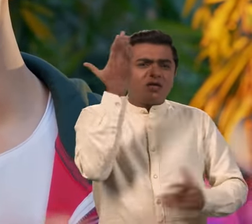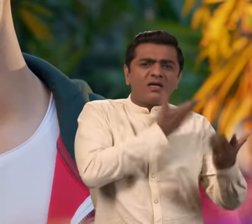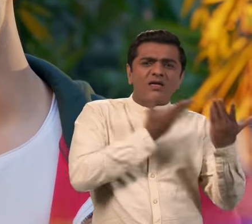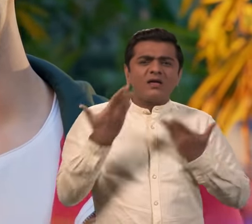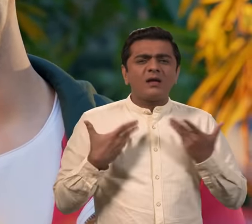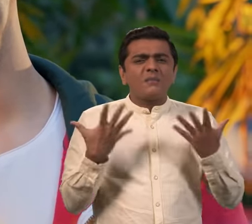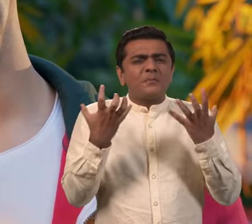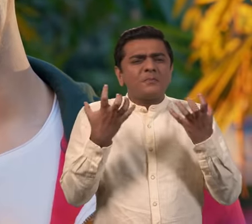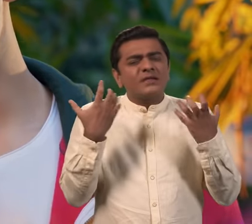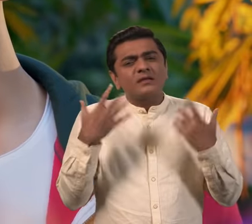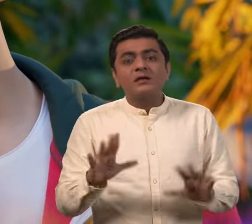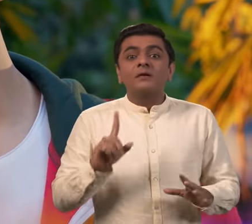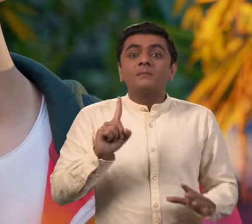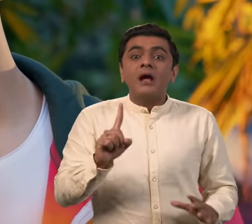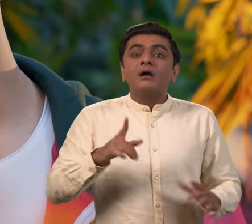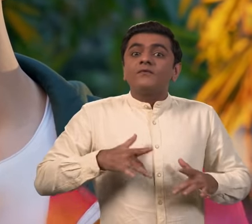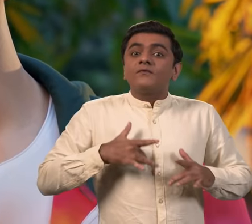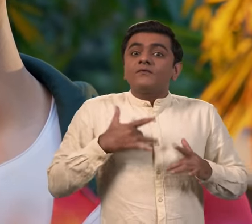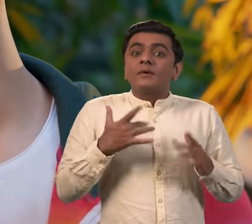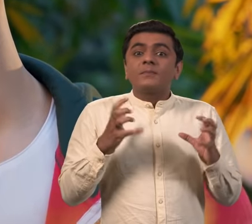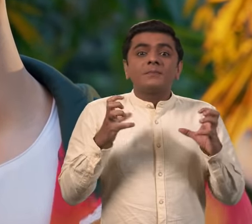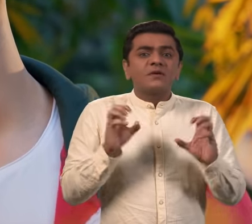खाई, लेकिन पता है क्या,